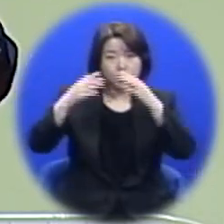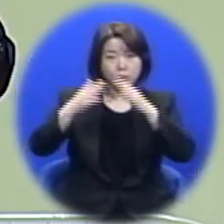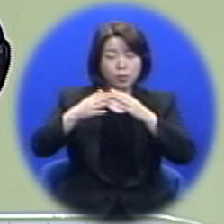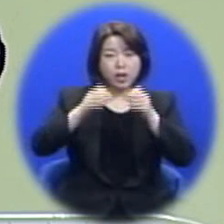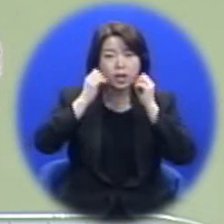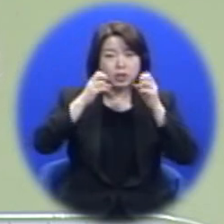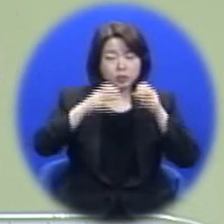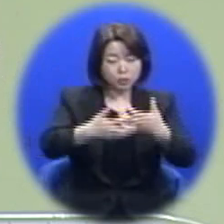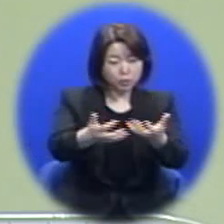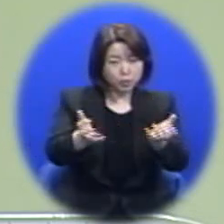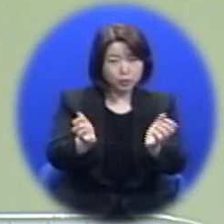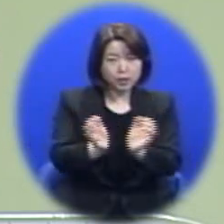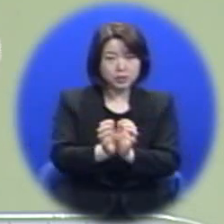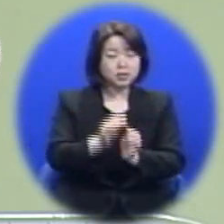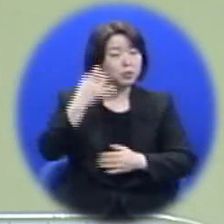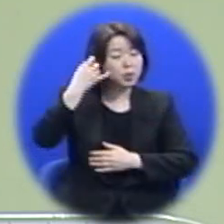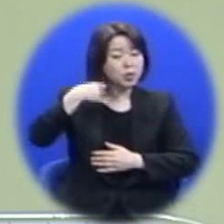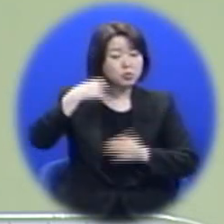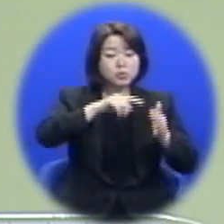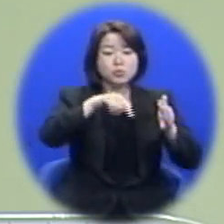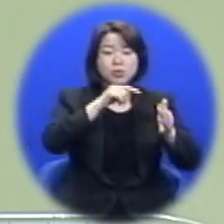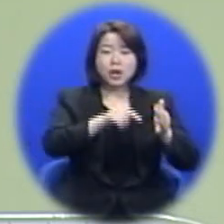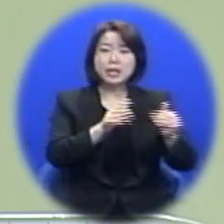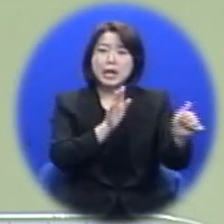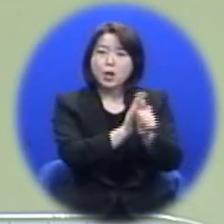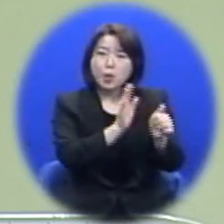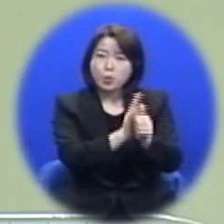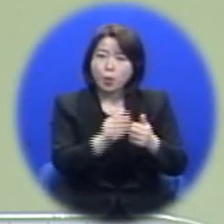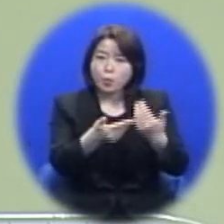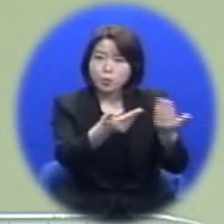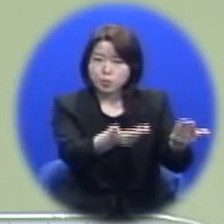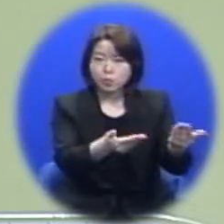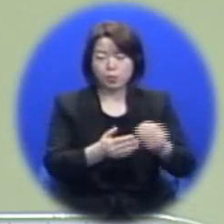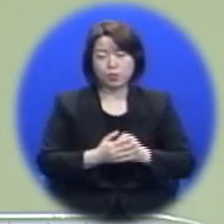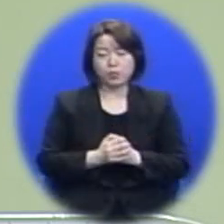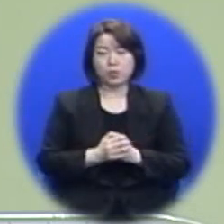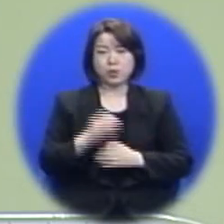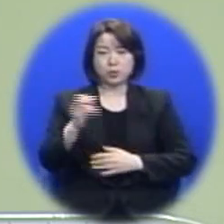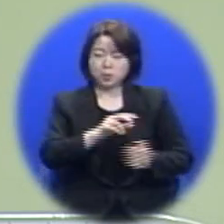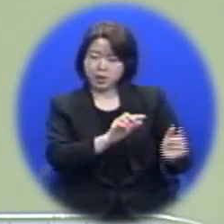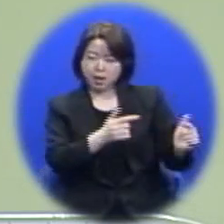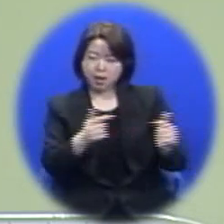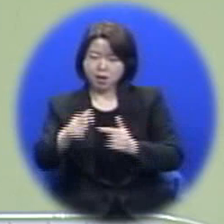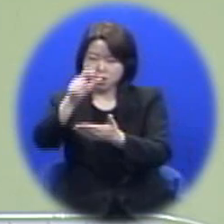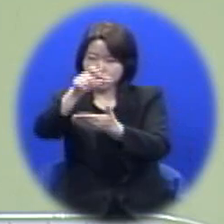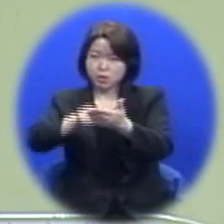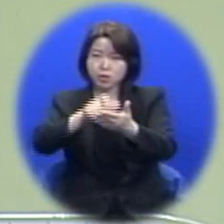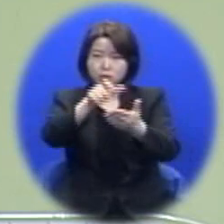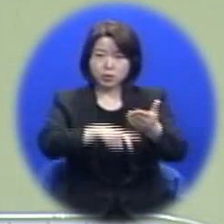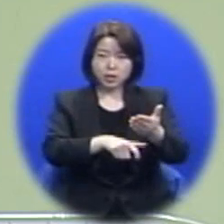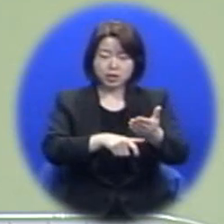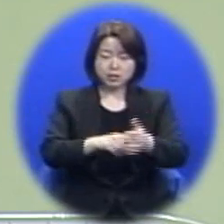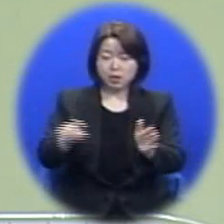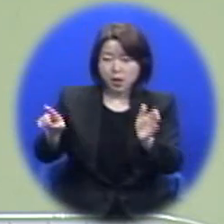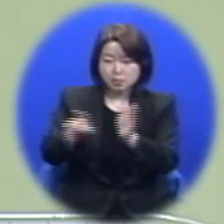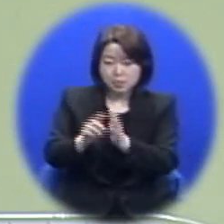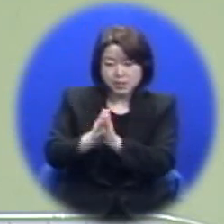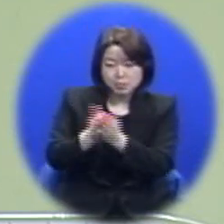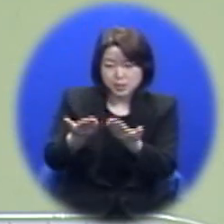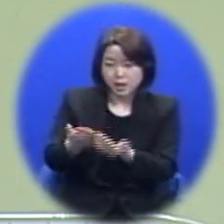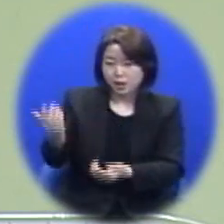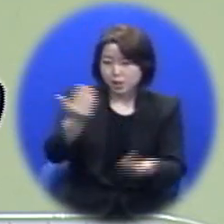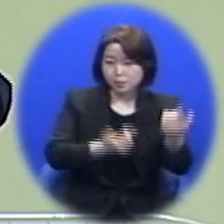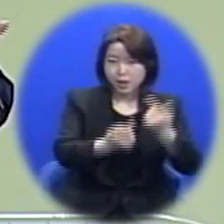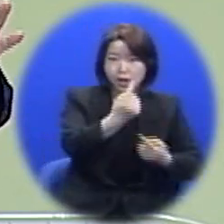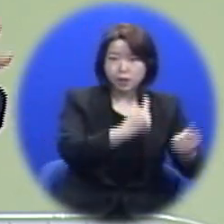중국의 후원이 도움이 손길이 오기 시작하고 여러 교단에서 신학 책들이 들어와서 중국